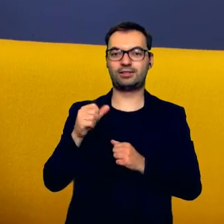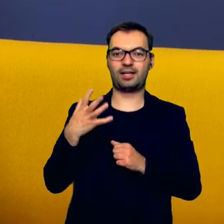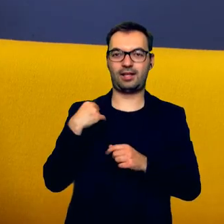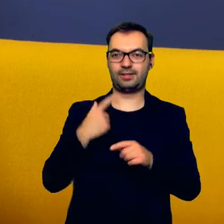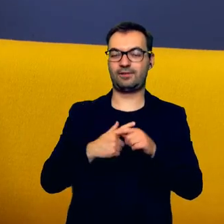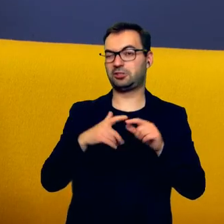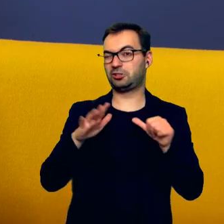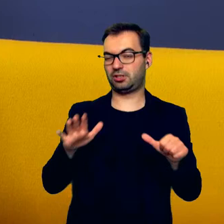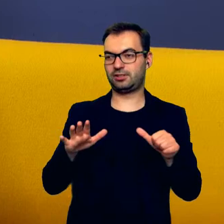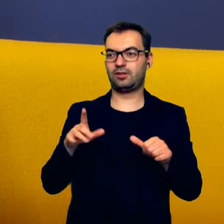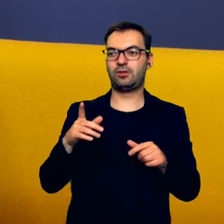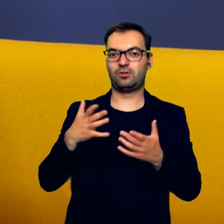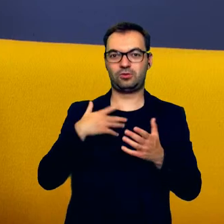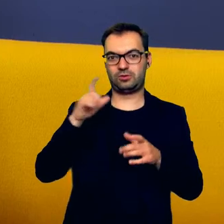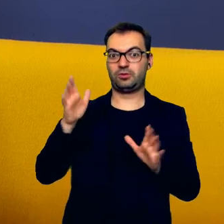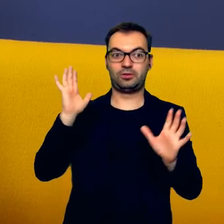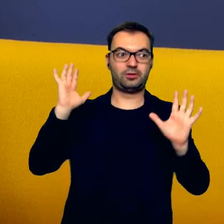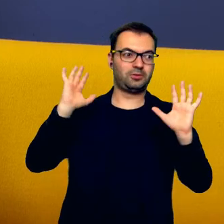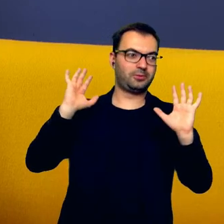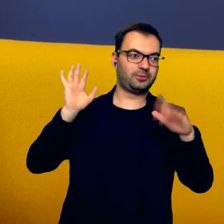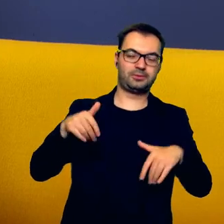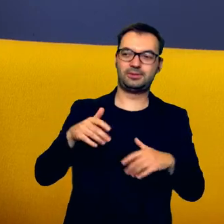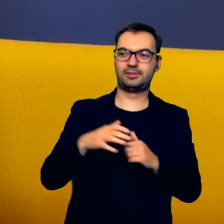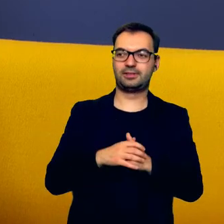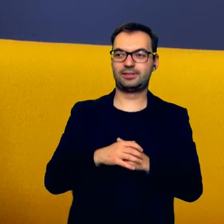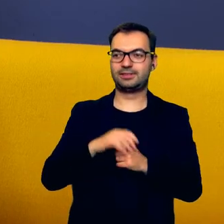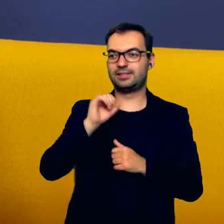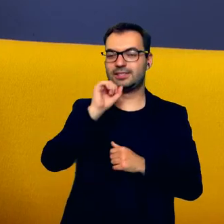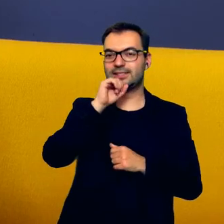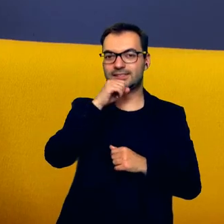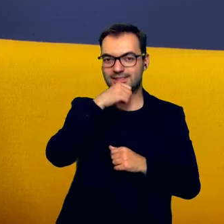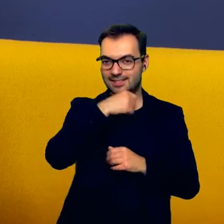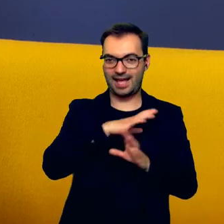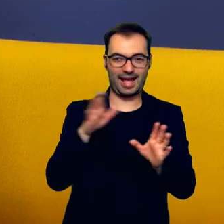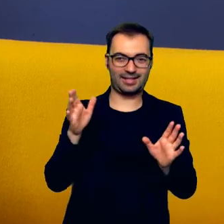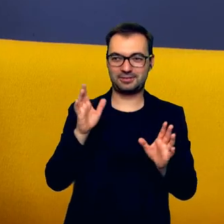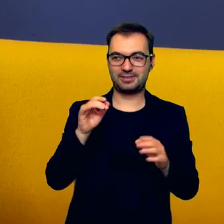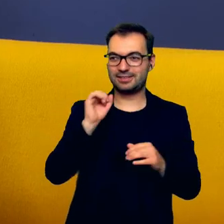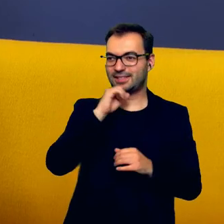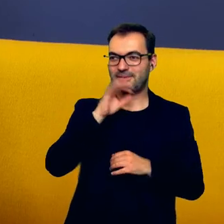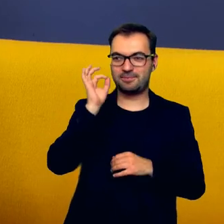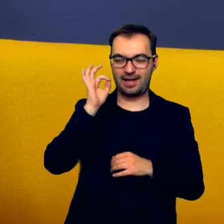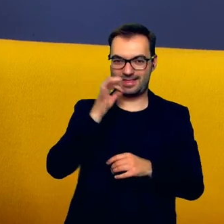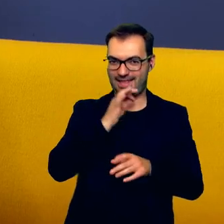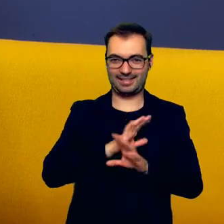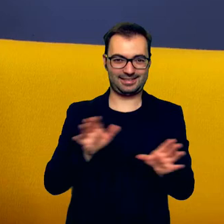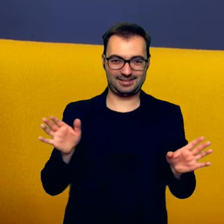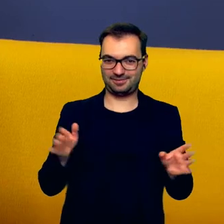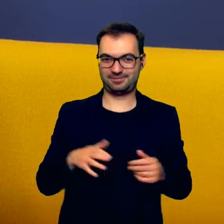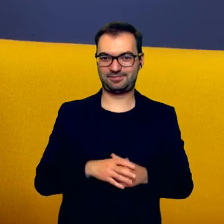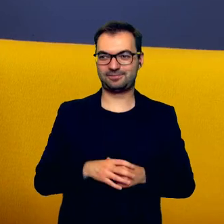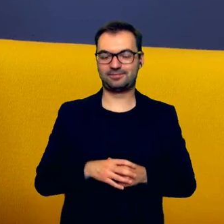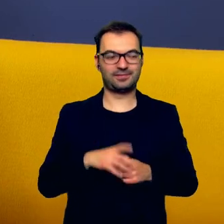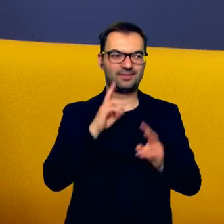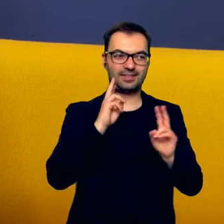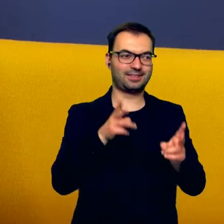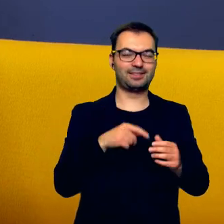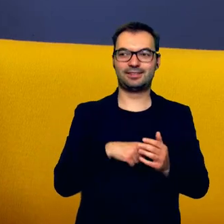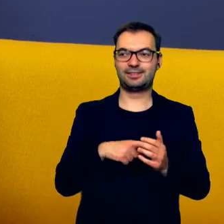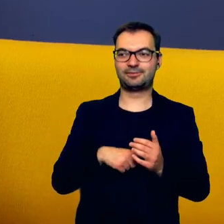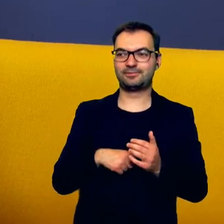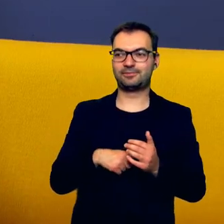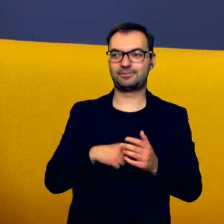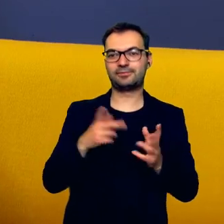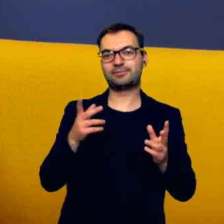miała lat 26 i uważano ją po prostu już za przebrzmiałą, starą pannę, tak, po prostu. I wówczas